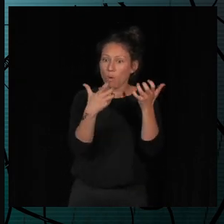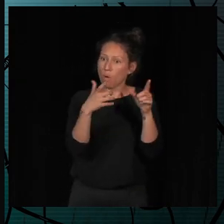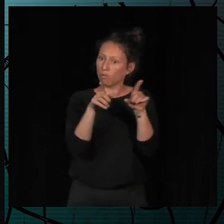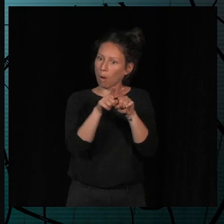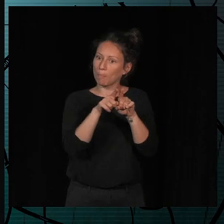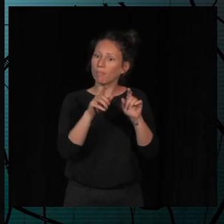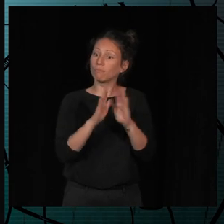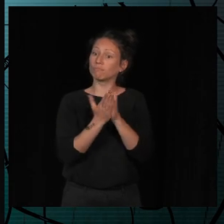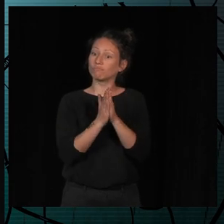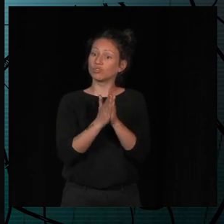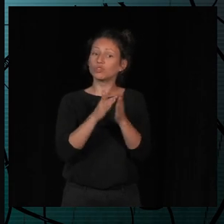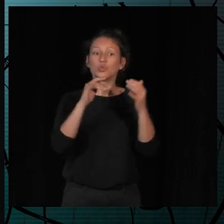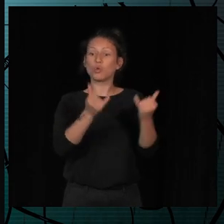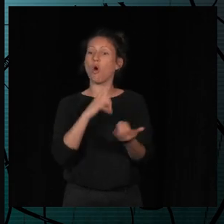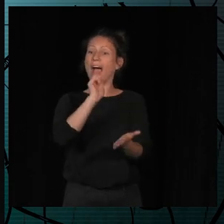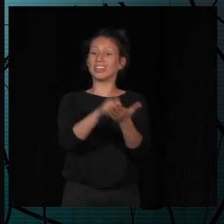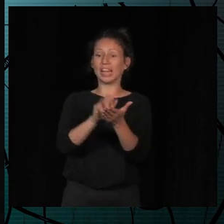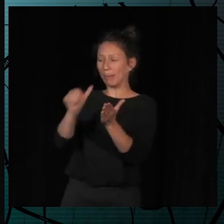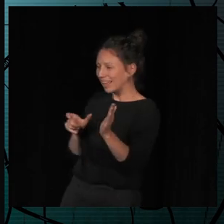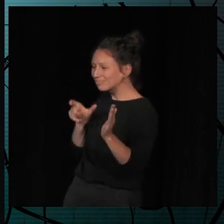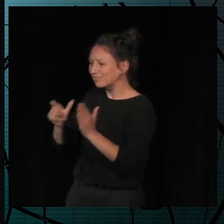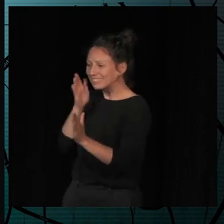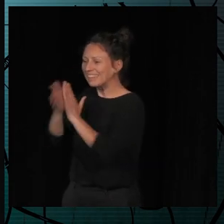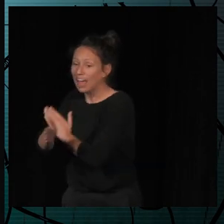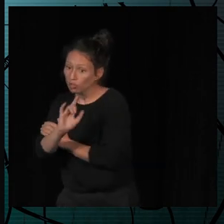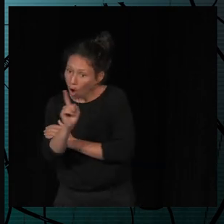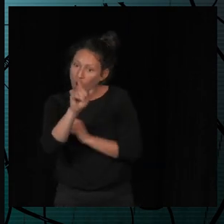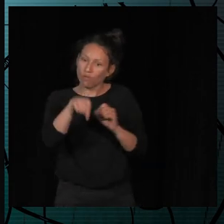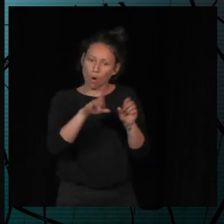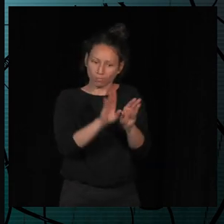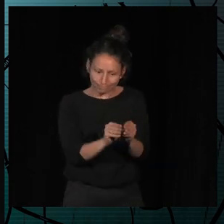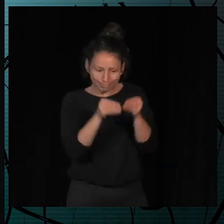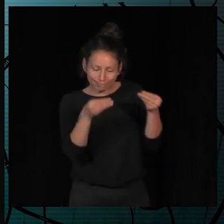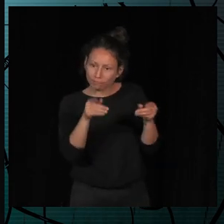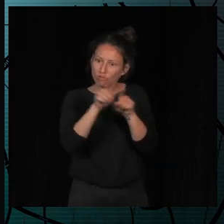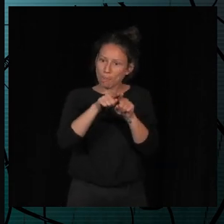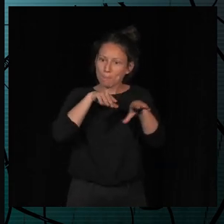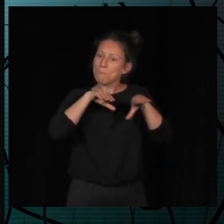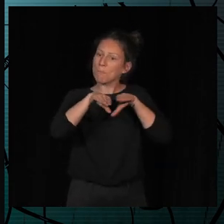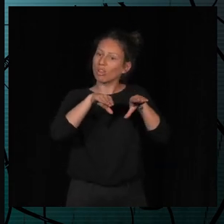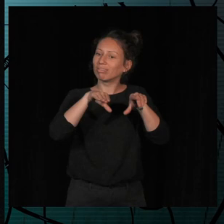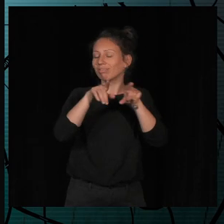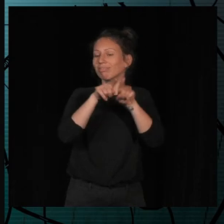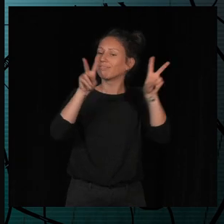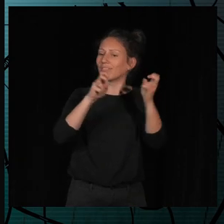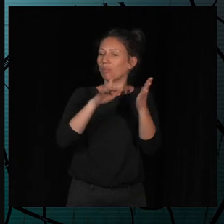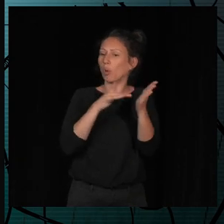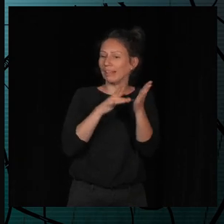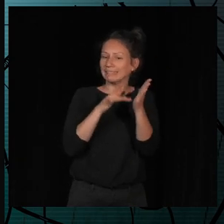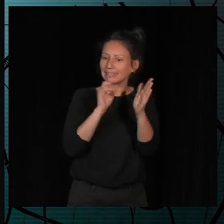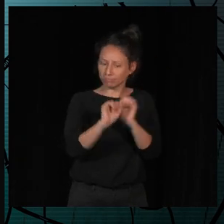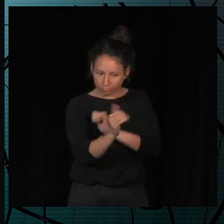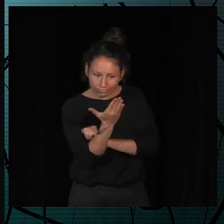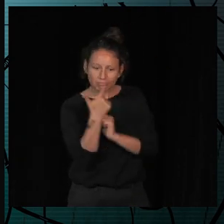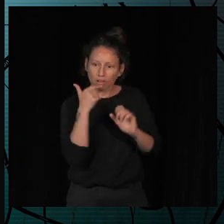d'emploi visuels des petits scénarios visuels pour expliquer aux usagers les biis cognitifs l'avenir les la façon dont les bi cognitifs sont